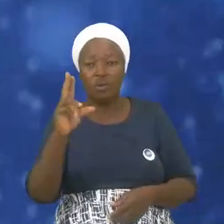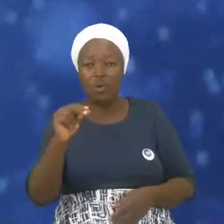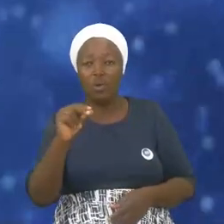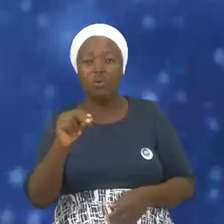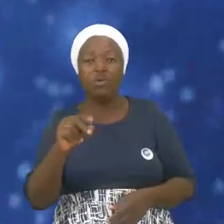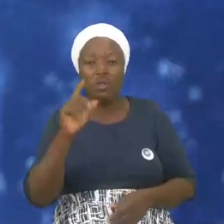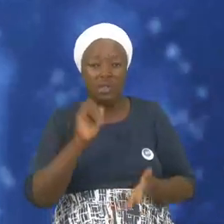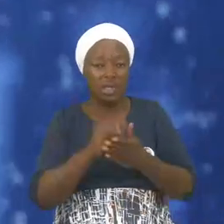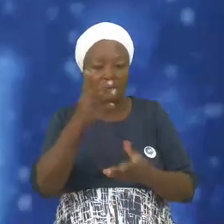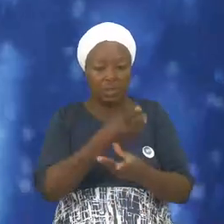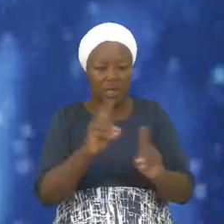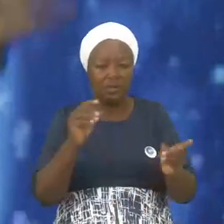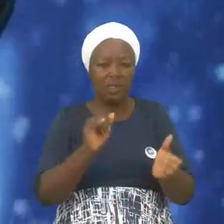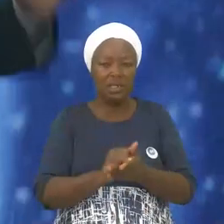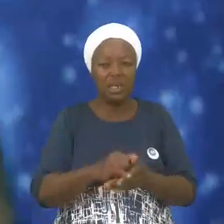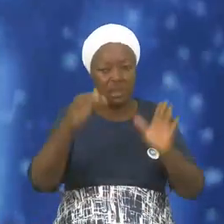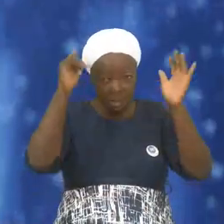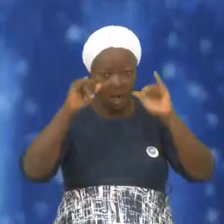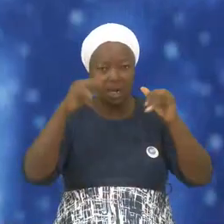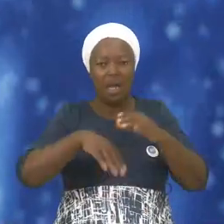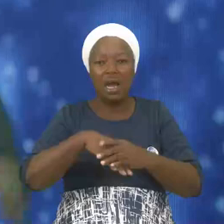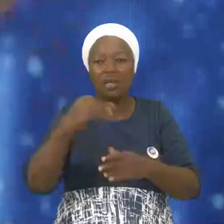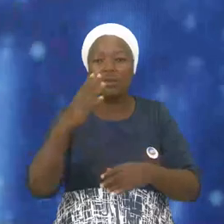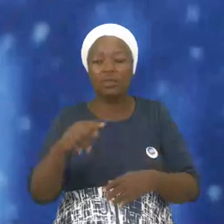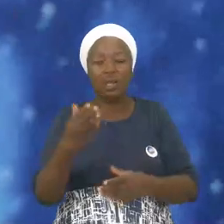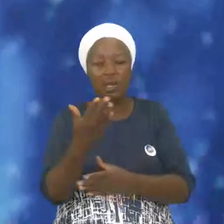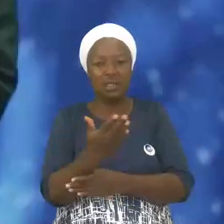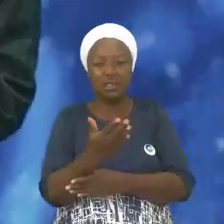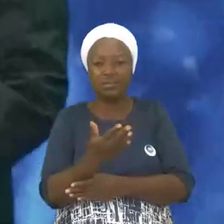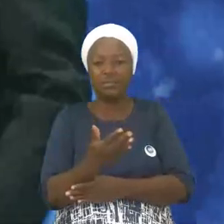pour délivrer le bélier.